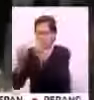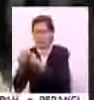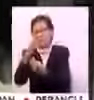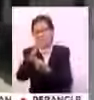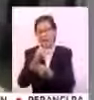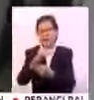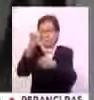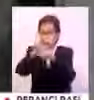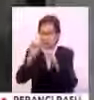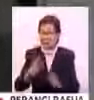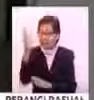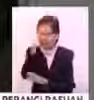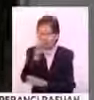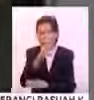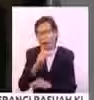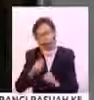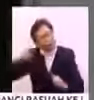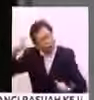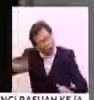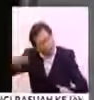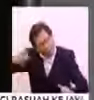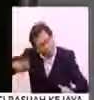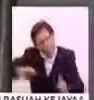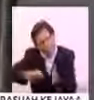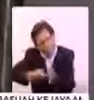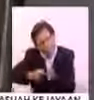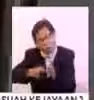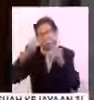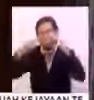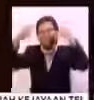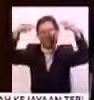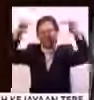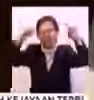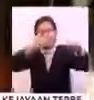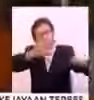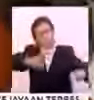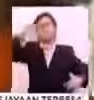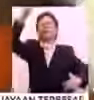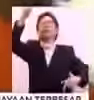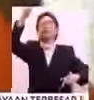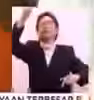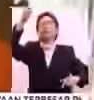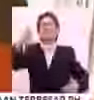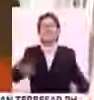anggota perkhidmatan awam amat diperlukan untuk kejayaan lebih besar.